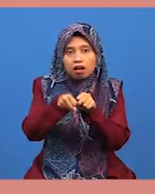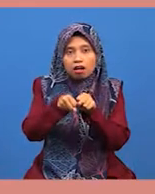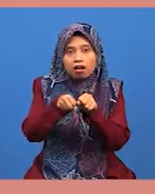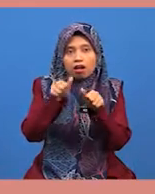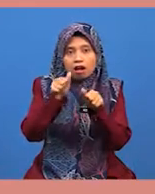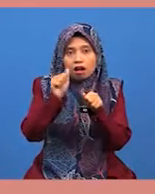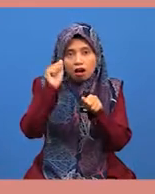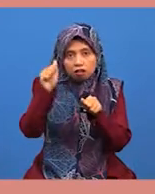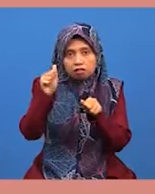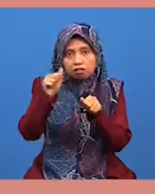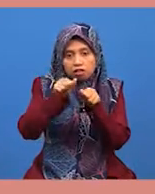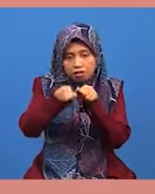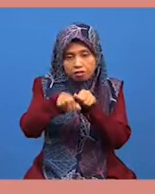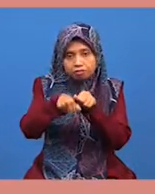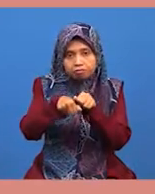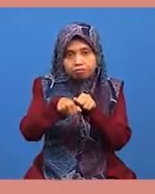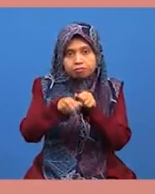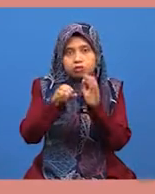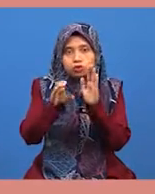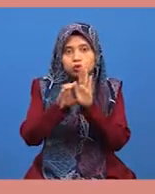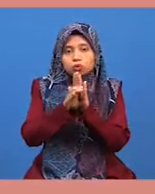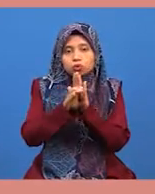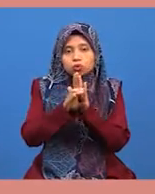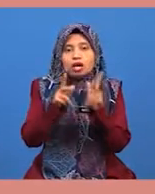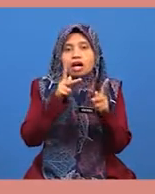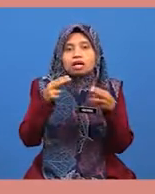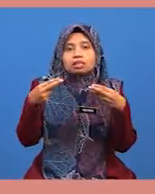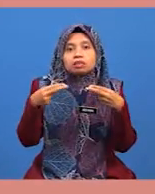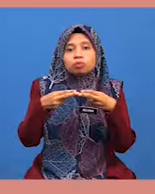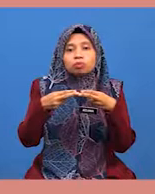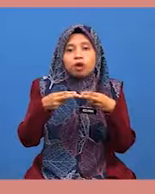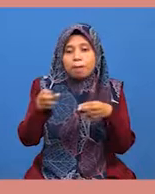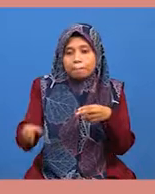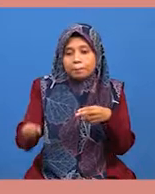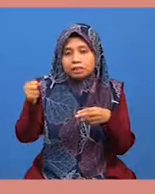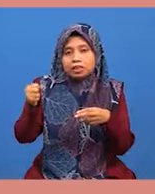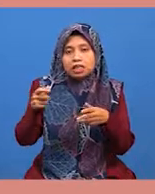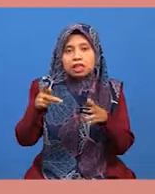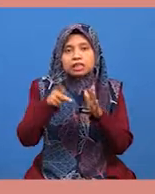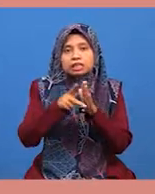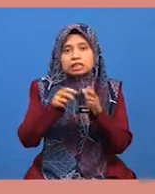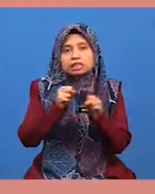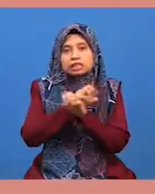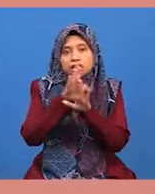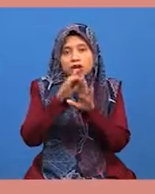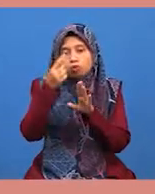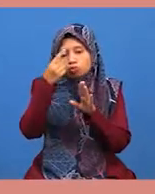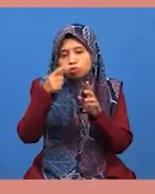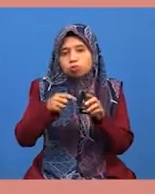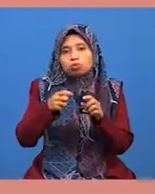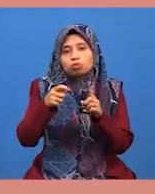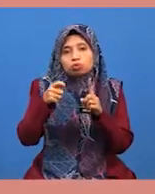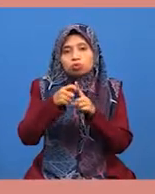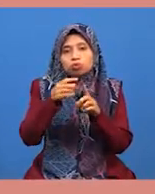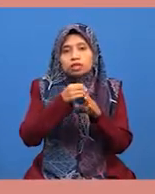Agar merupakan contoh bagi kata hubung pancangan keterangan untuk menyatakan tujuan atau